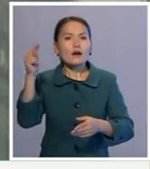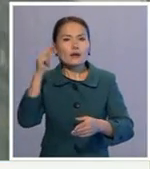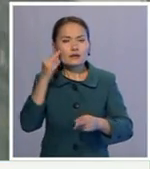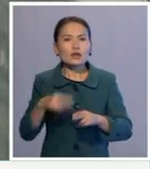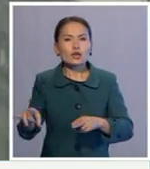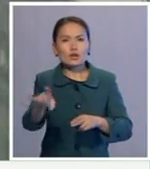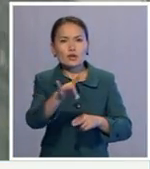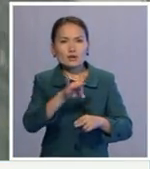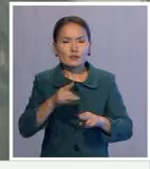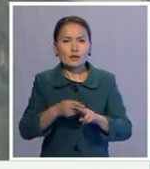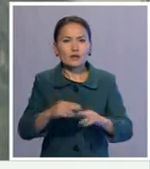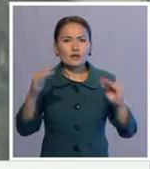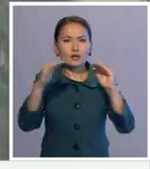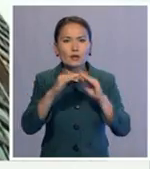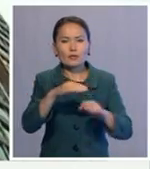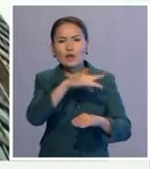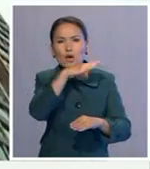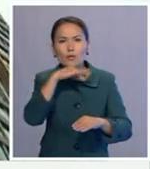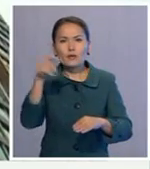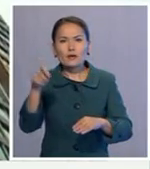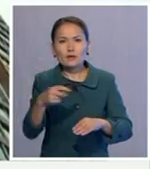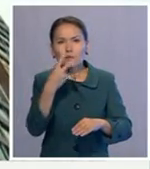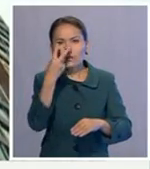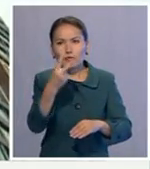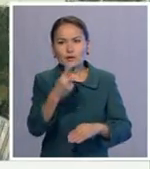қолдап, вилланың көркіне тамсанып жүр.